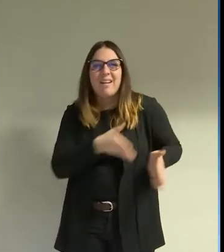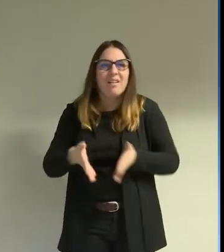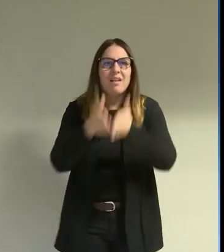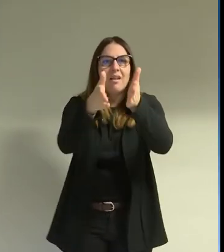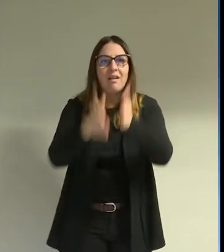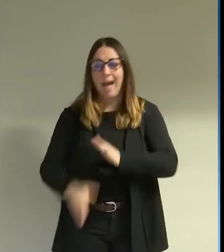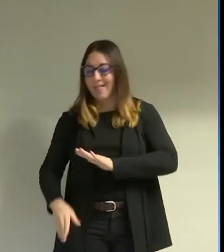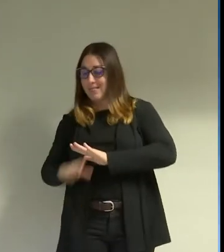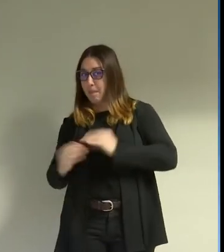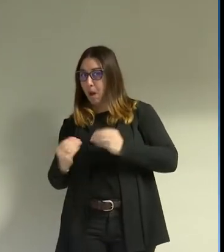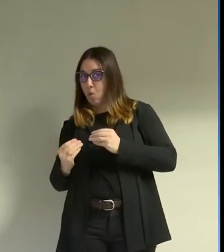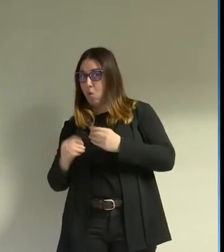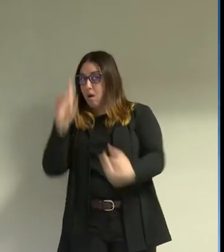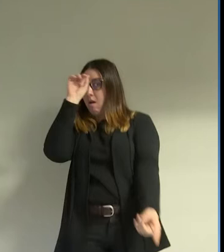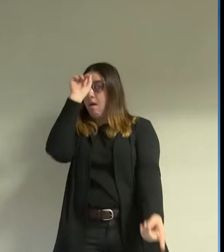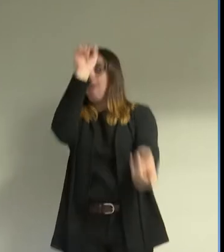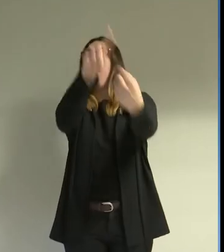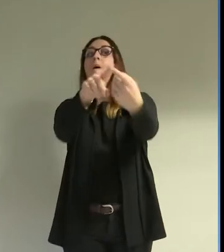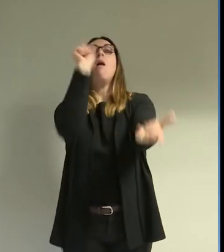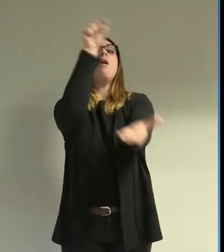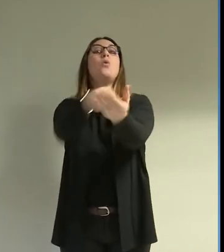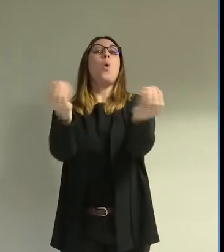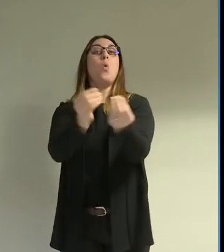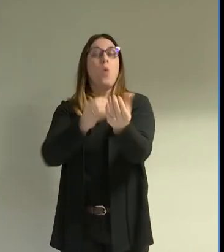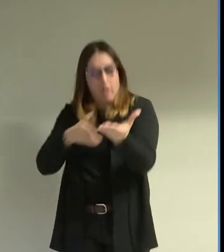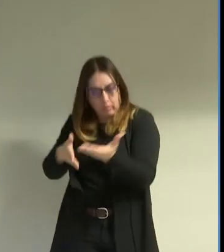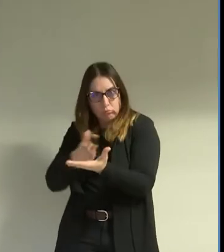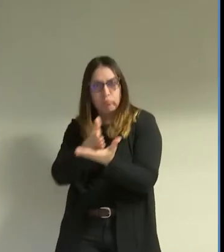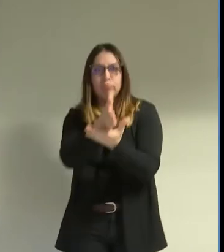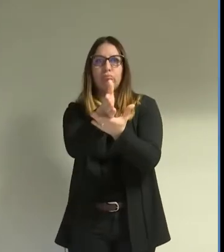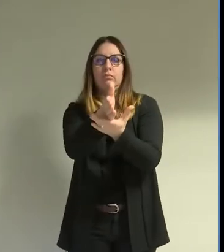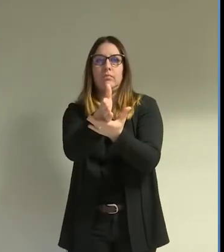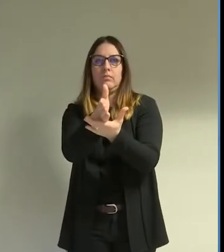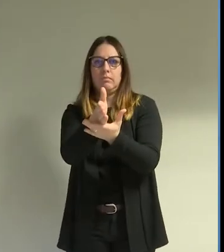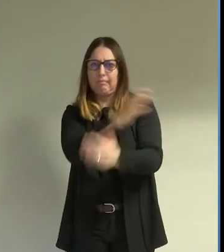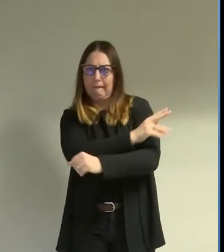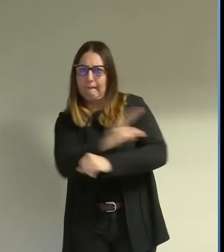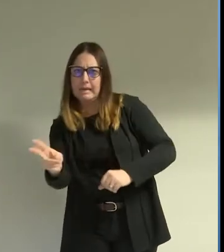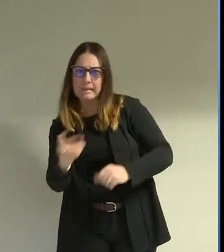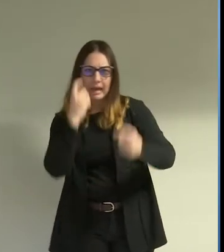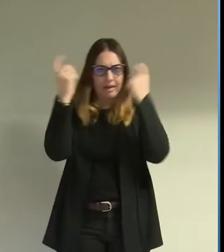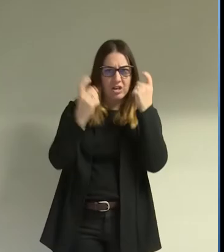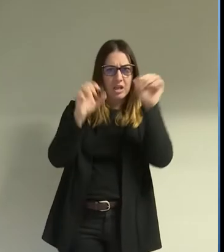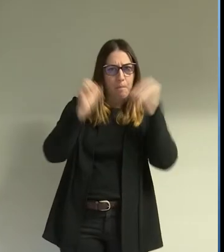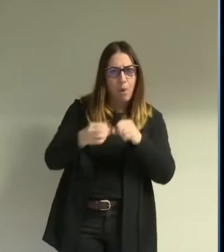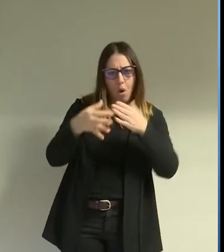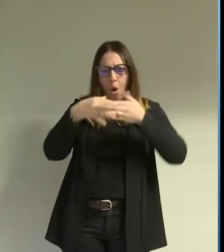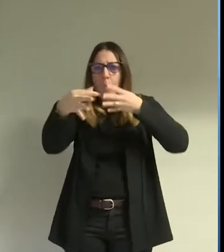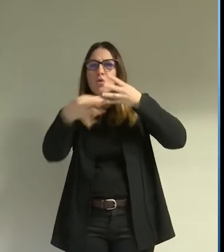part définir où l'on veut arriver et enfin quels sont les risques et les options sur notre itinéraire